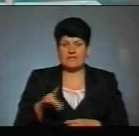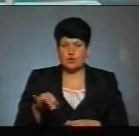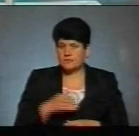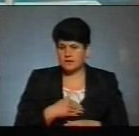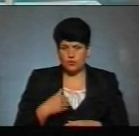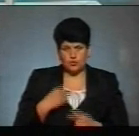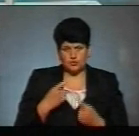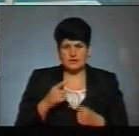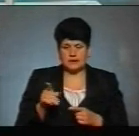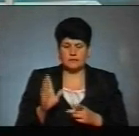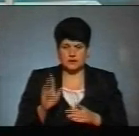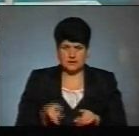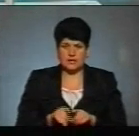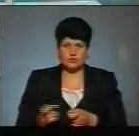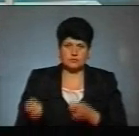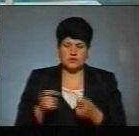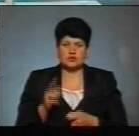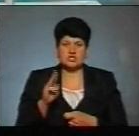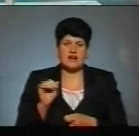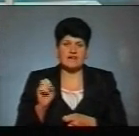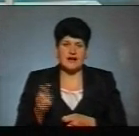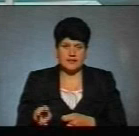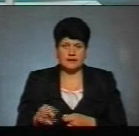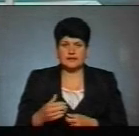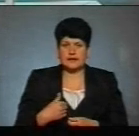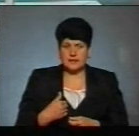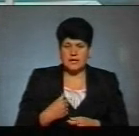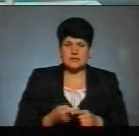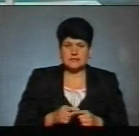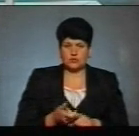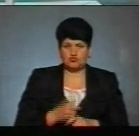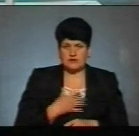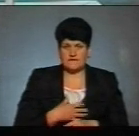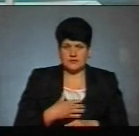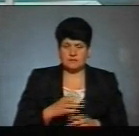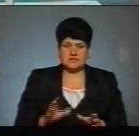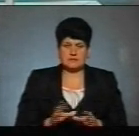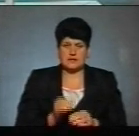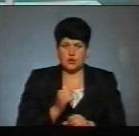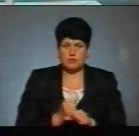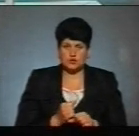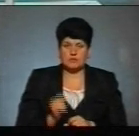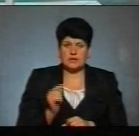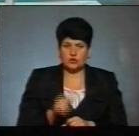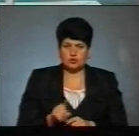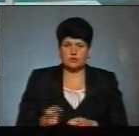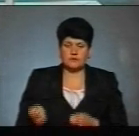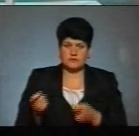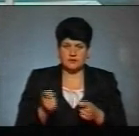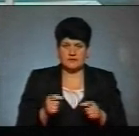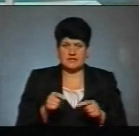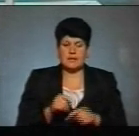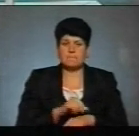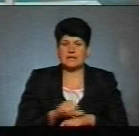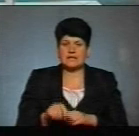там також дійдуть апарати ШВЛ. І для нас це також дуже важливо. Ми зараз спільно працюємо для того, щоб вони пройшли нормально цей